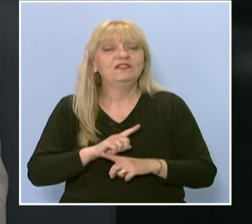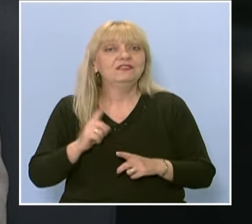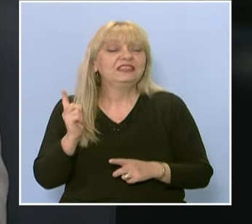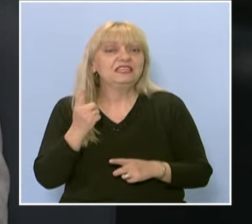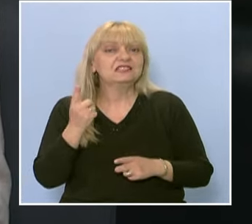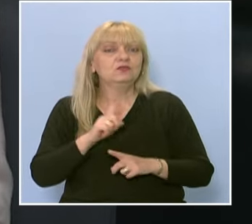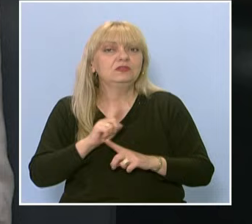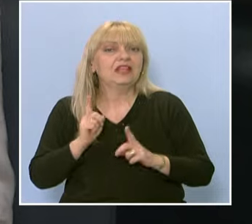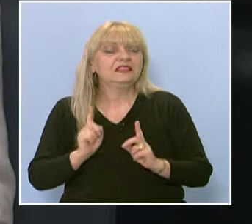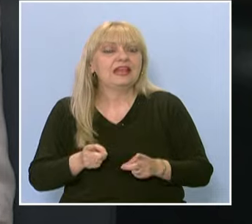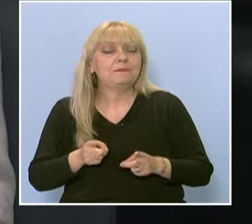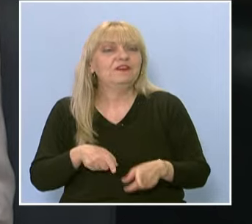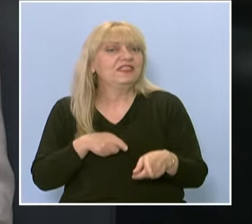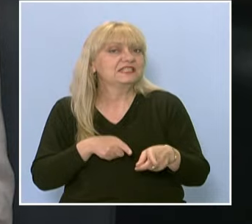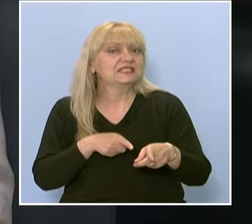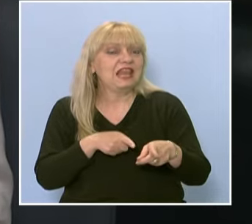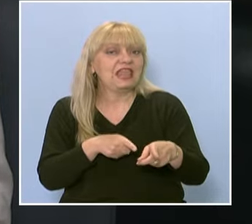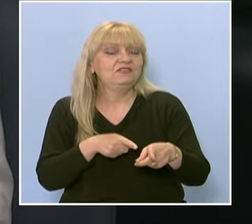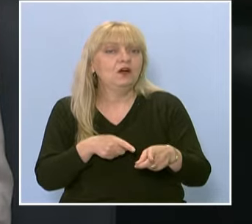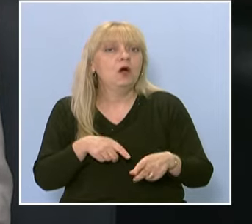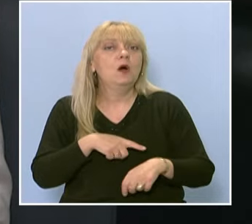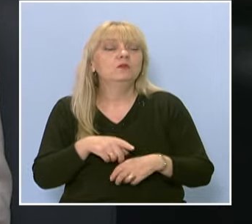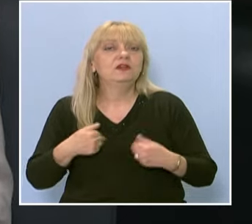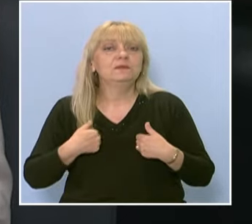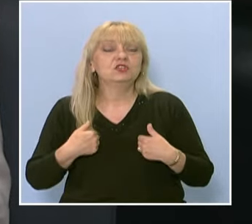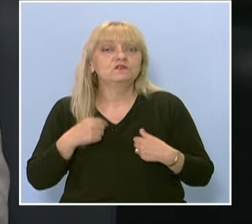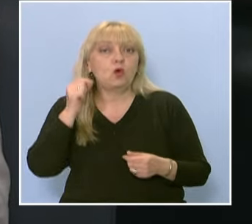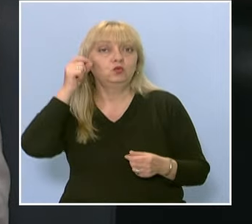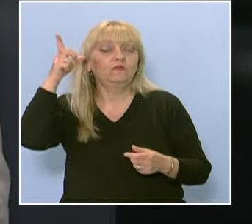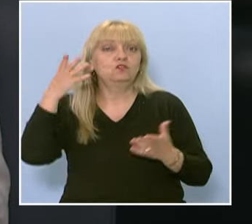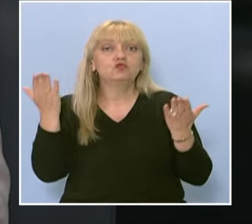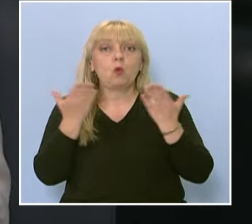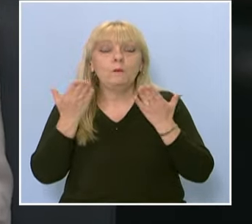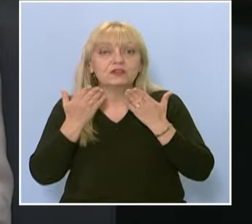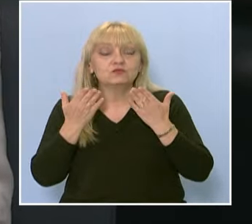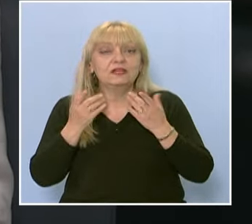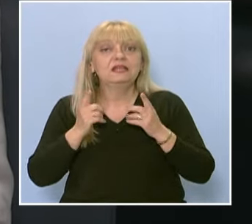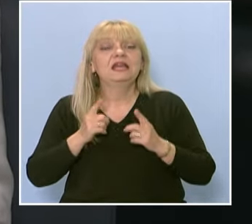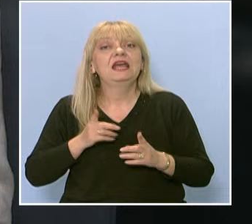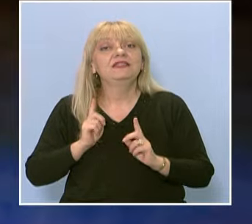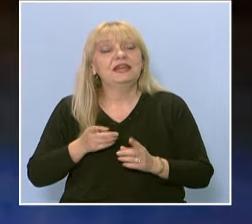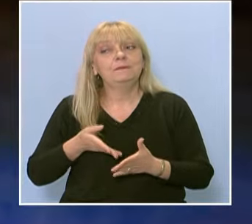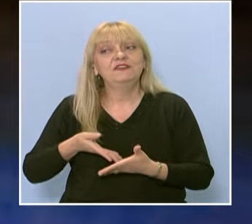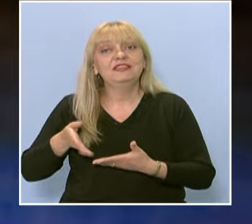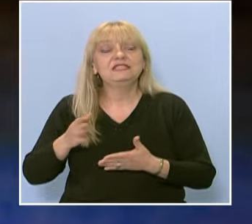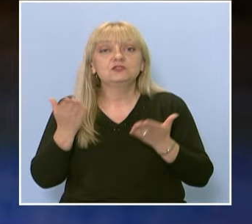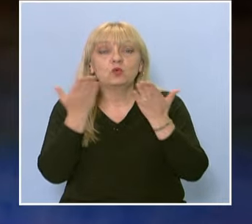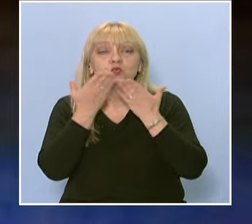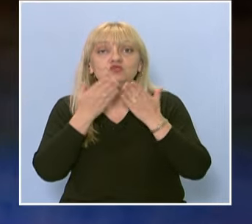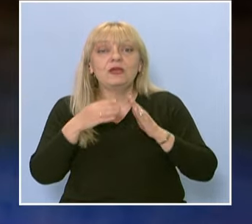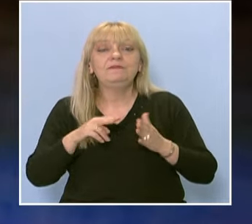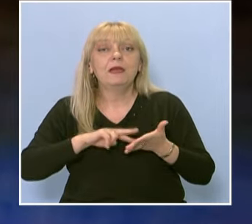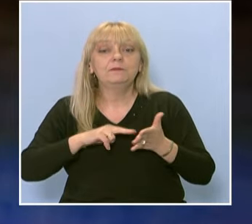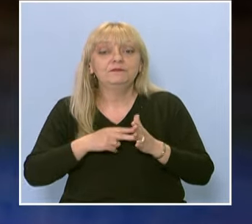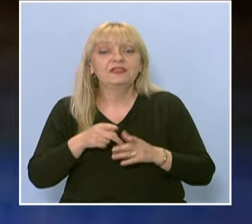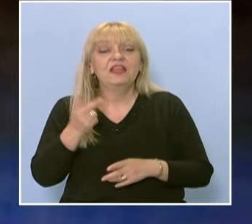да следва по време на своето висше образование, ами да излиза от учебния план. И двамата студенти